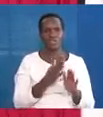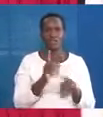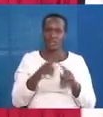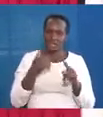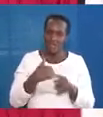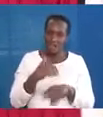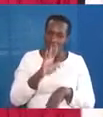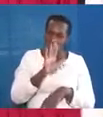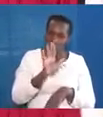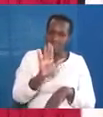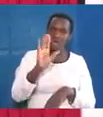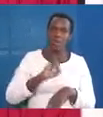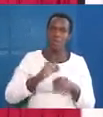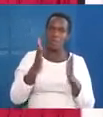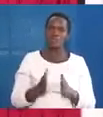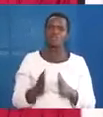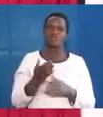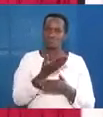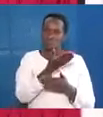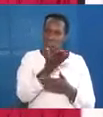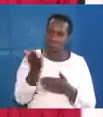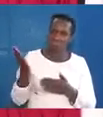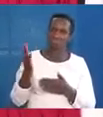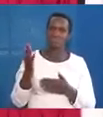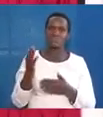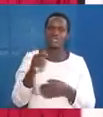vile nimesema wako na wale